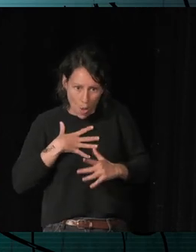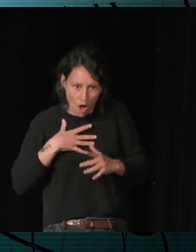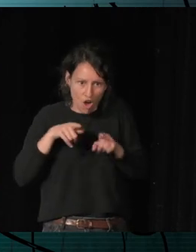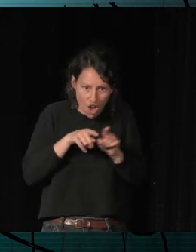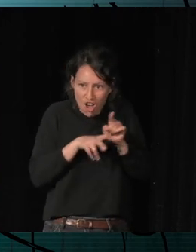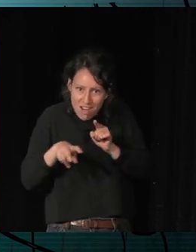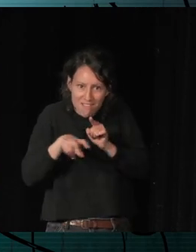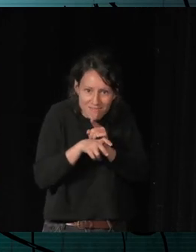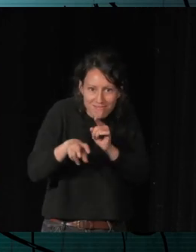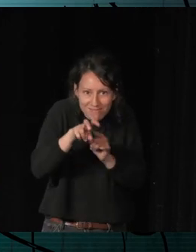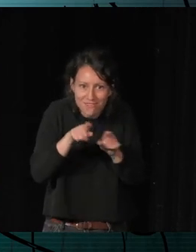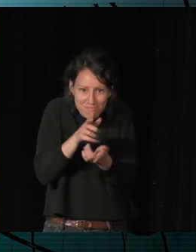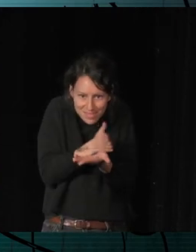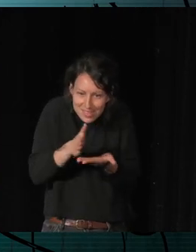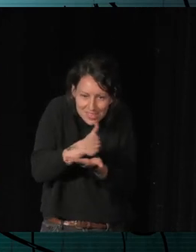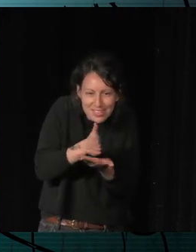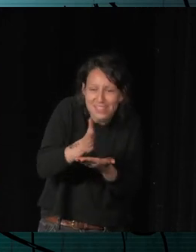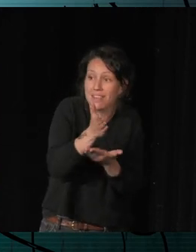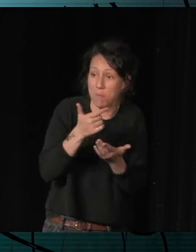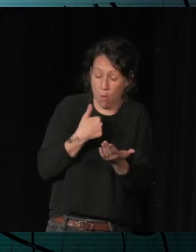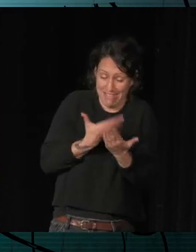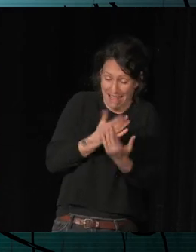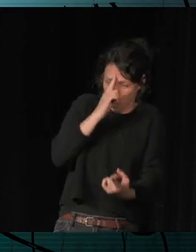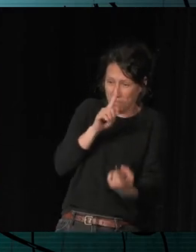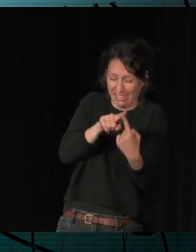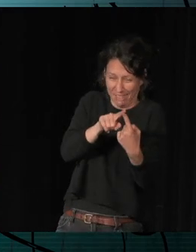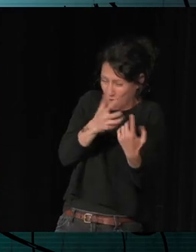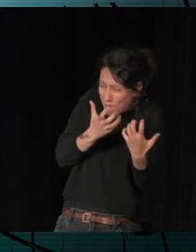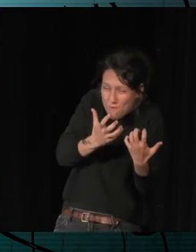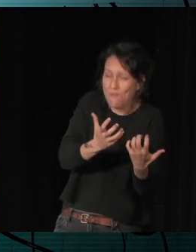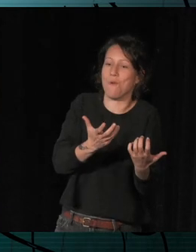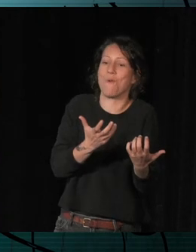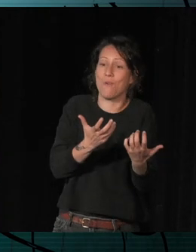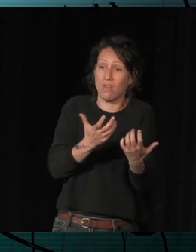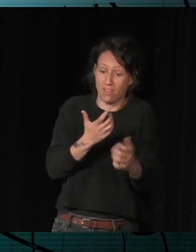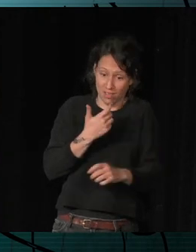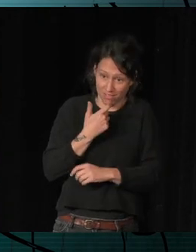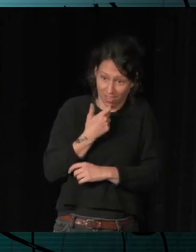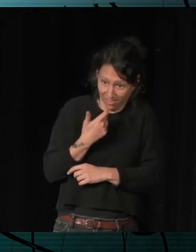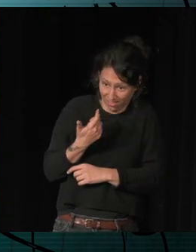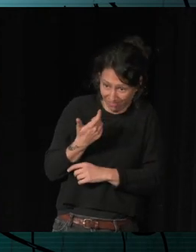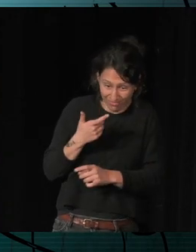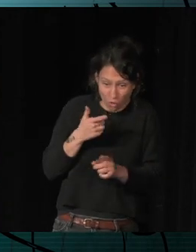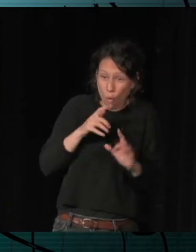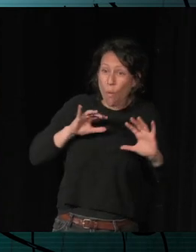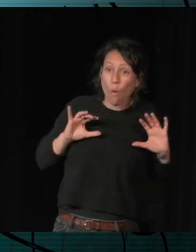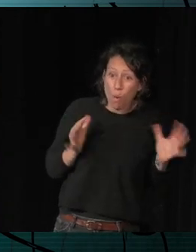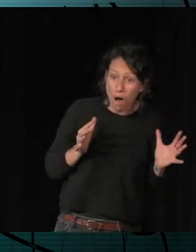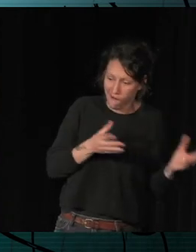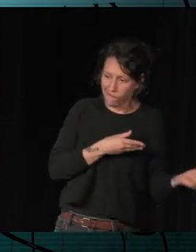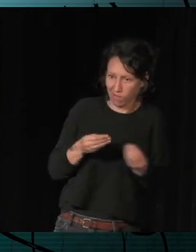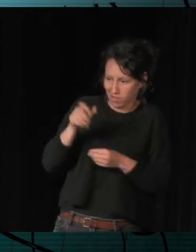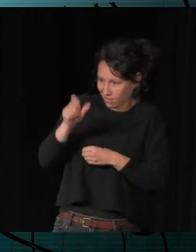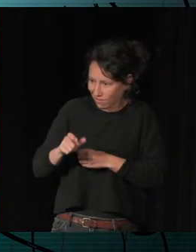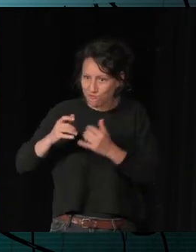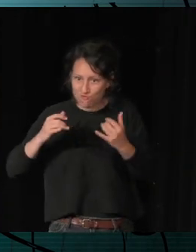déplace et je me suis dit ben voilà en fait je vais essayer de faire peur au joueurs sur ce qu'il est obligé de faire c'est-à-dire jouer c'est-à-dire que déjà en se déplaçant